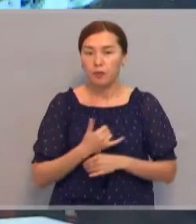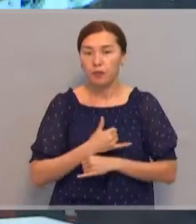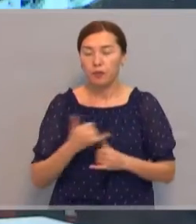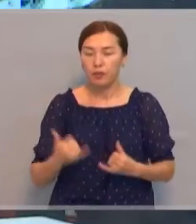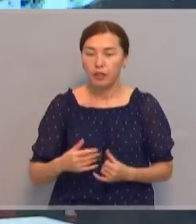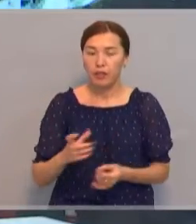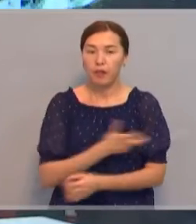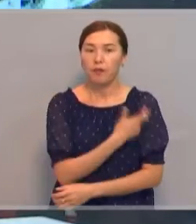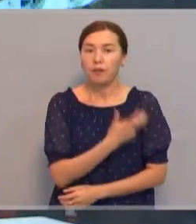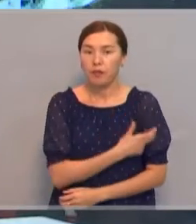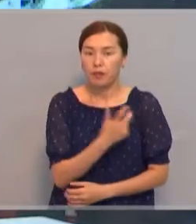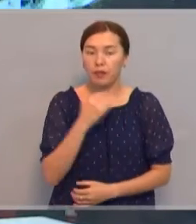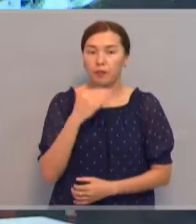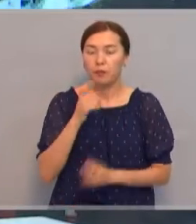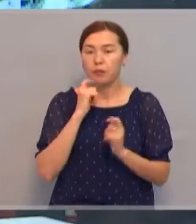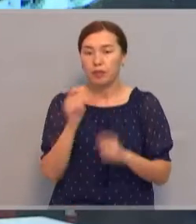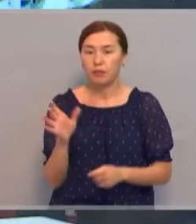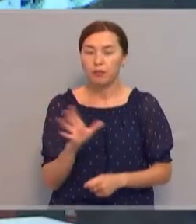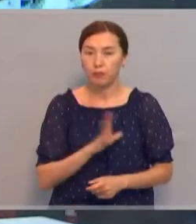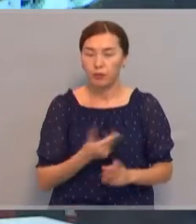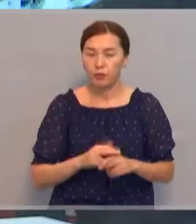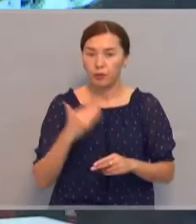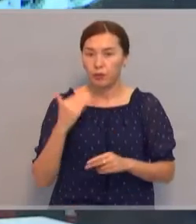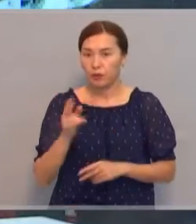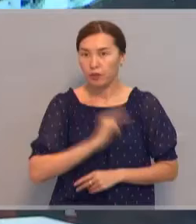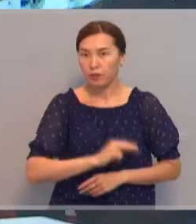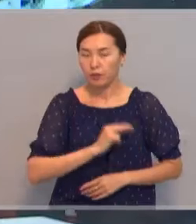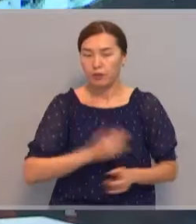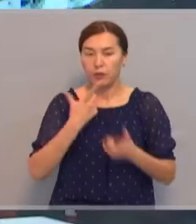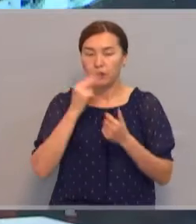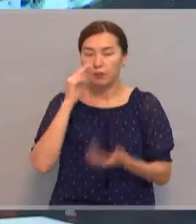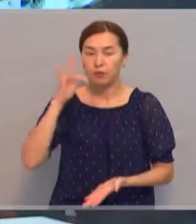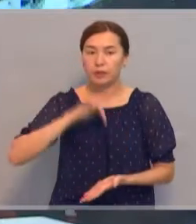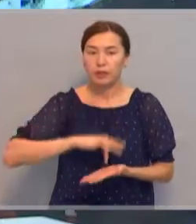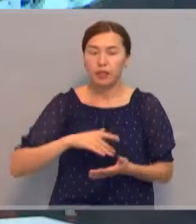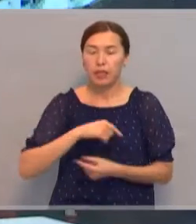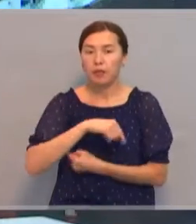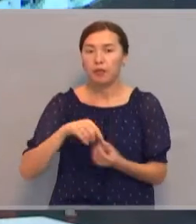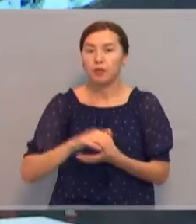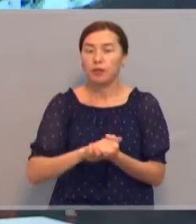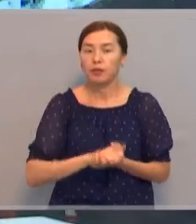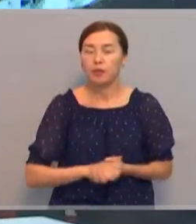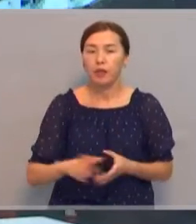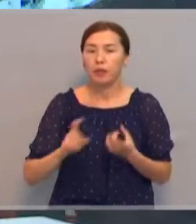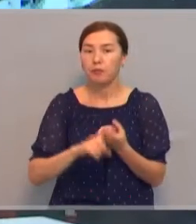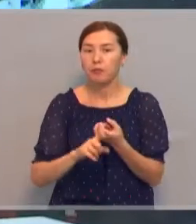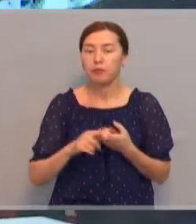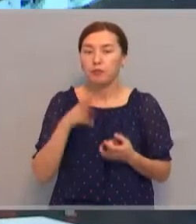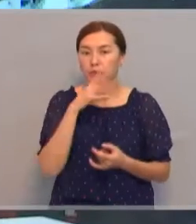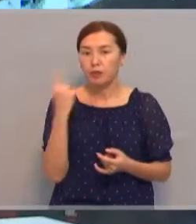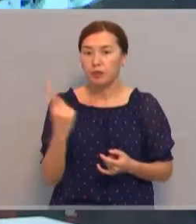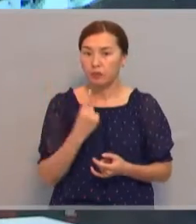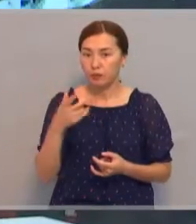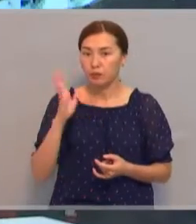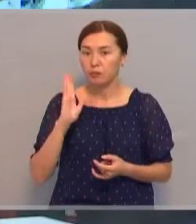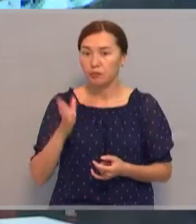жүрген аққалатты абзал жандар марапатталды. Олардың еңбектерін ескерген Шымкент қалалық кәсіподақ ұйымы пандемия кезінде алғы